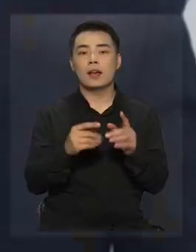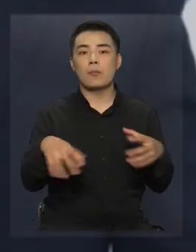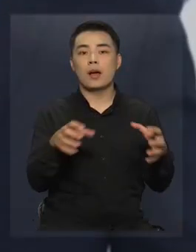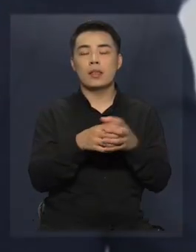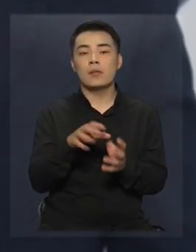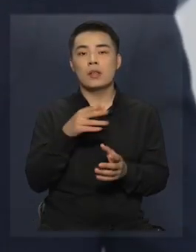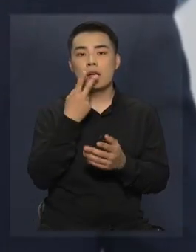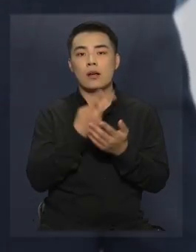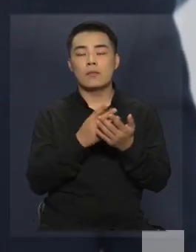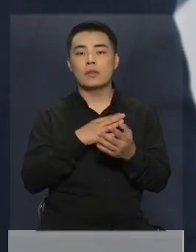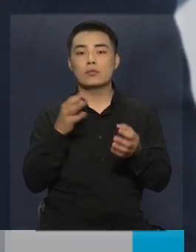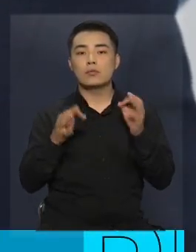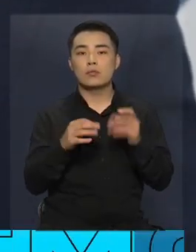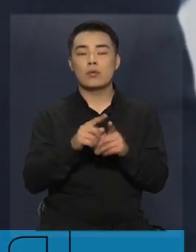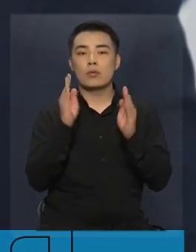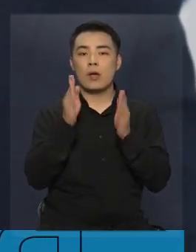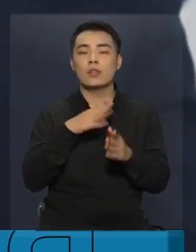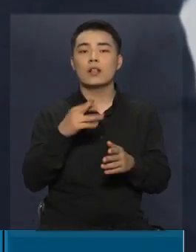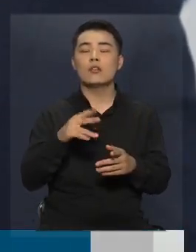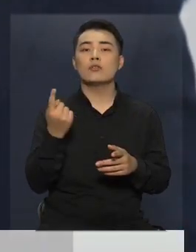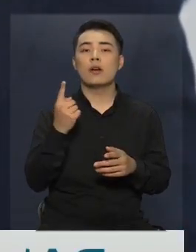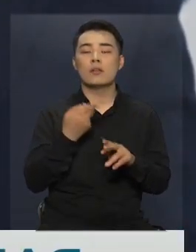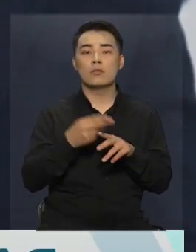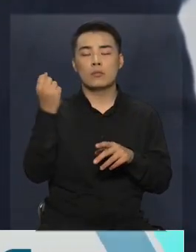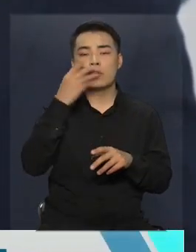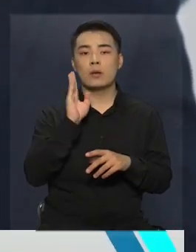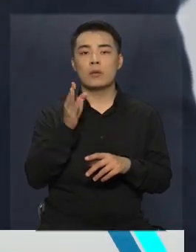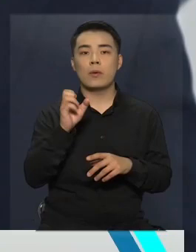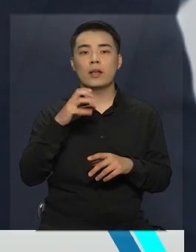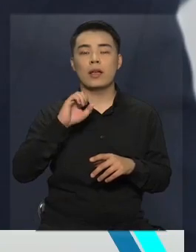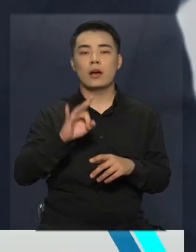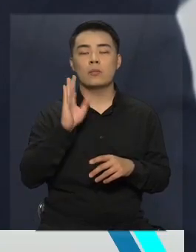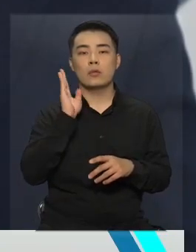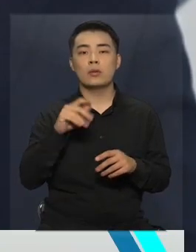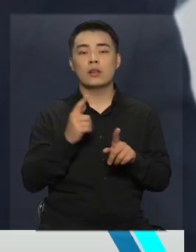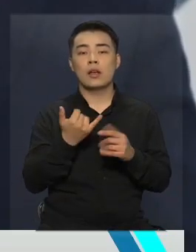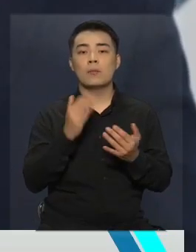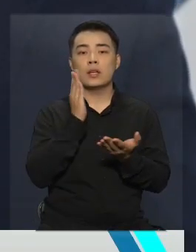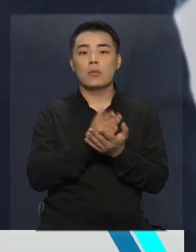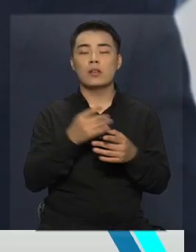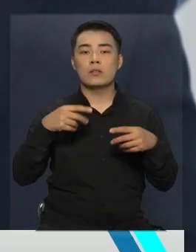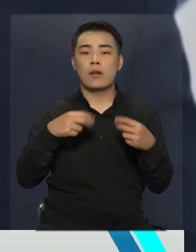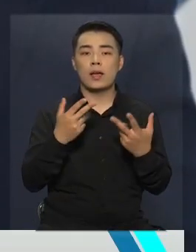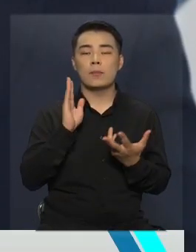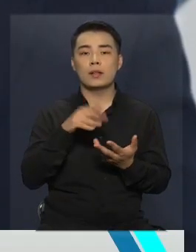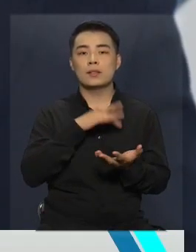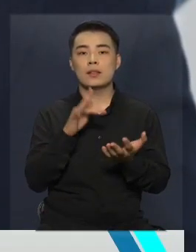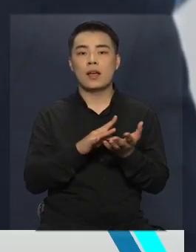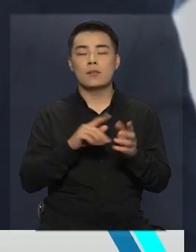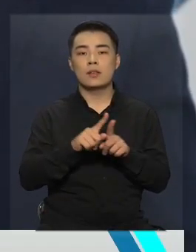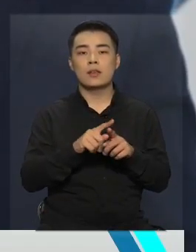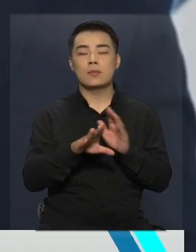даже пришлось обращаться в суд для чего узнаем у моего коллеги Бахтияра даркеева Он с нами на прямой связи с Центральной